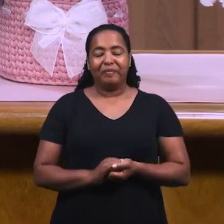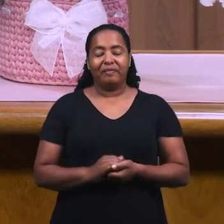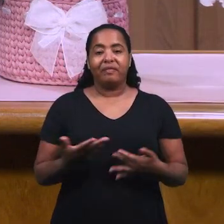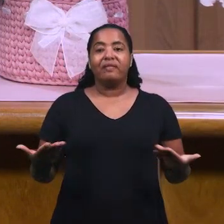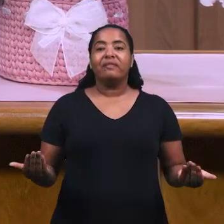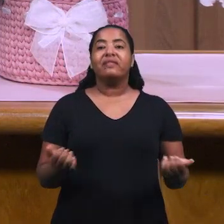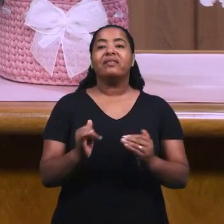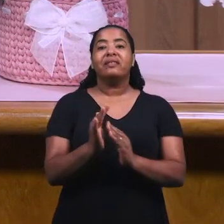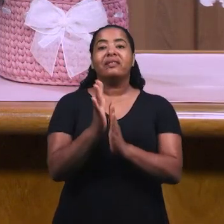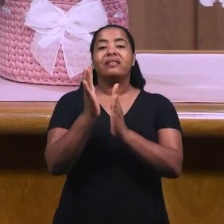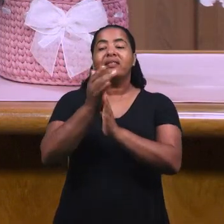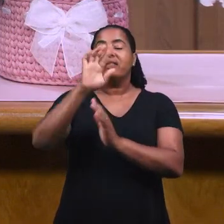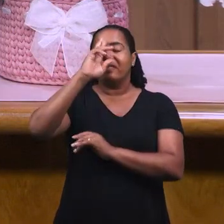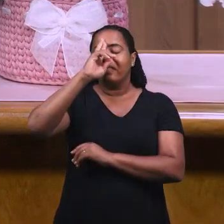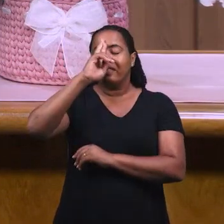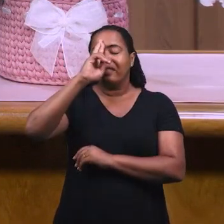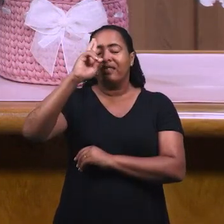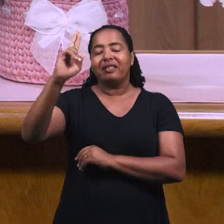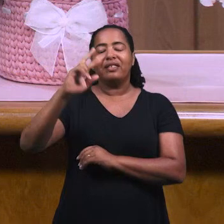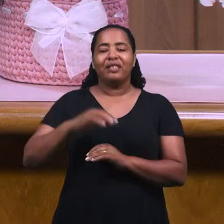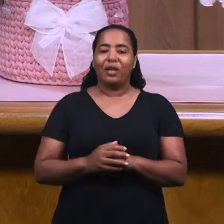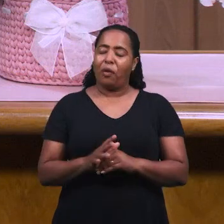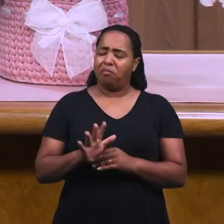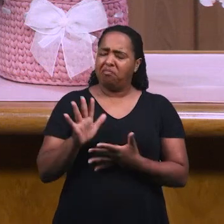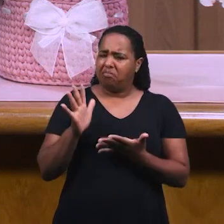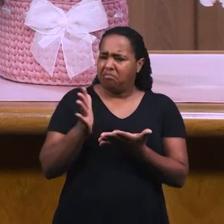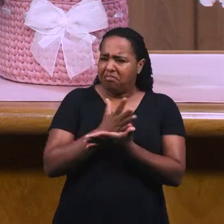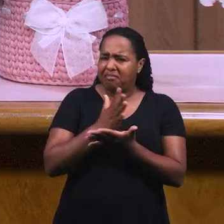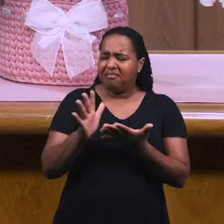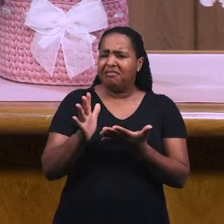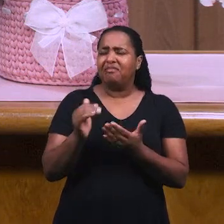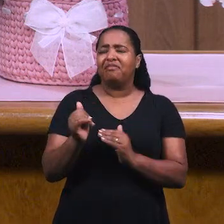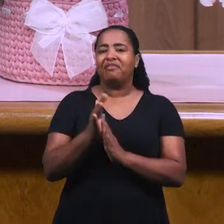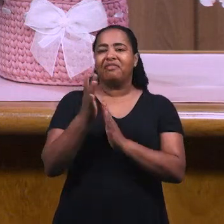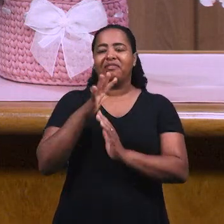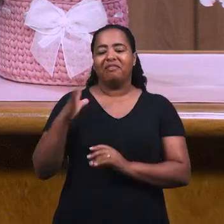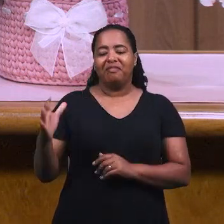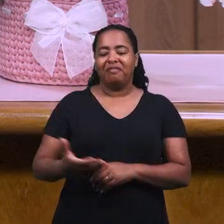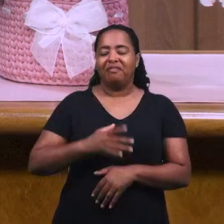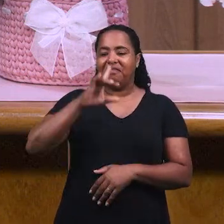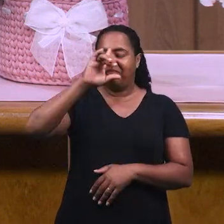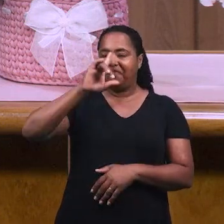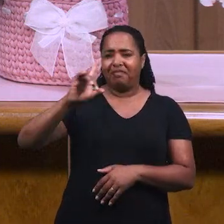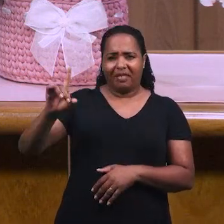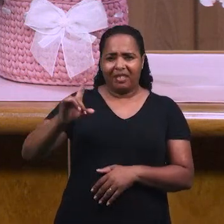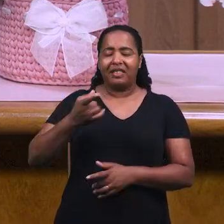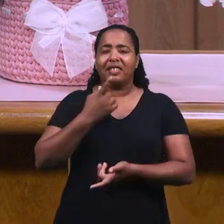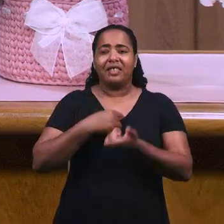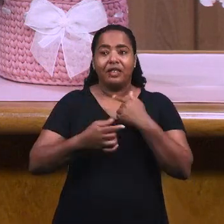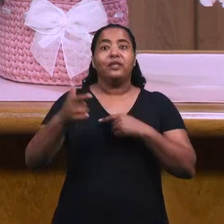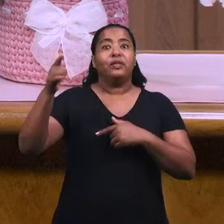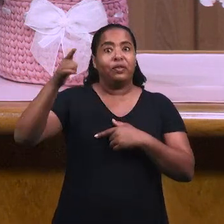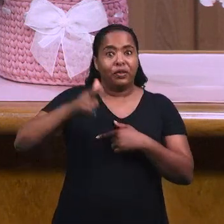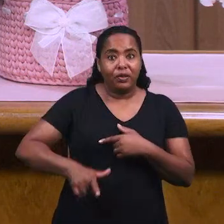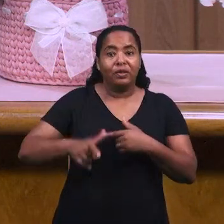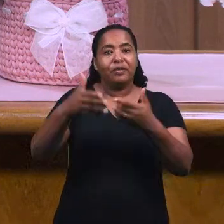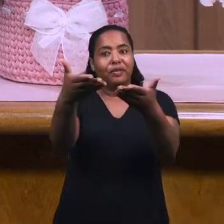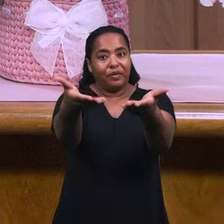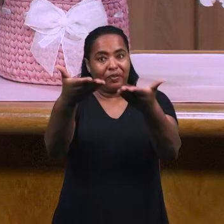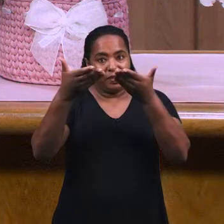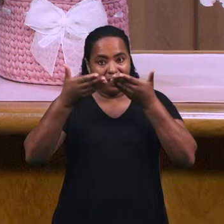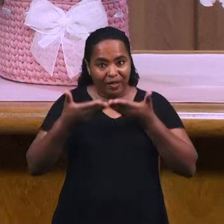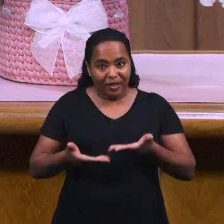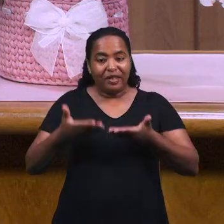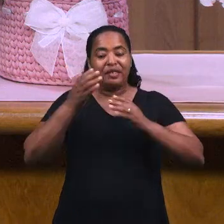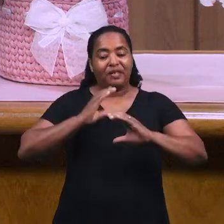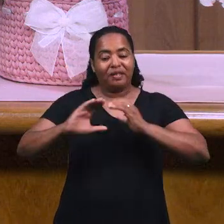allons louer le Seigneur maintenant. Nous allons chanter quelques louanges d'adoration à notre Dieu. Et je veux dire